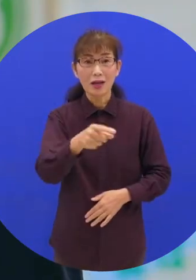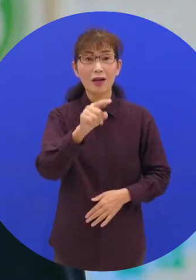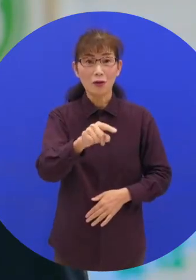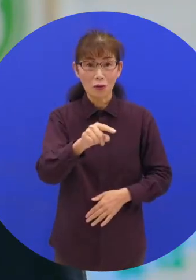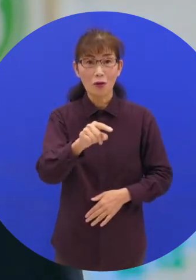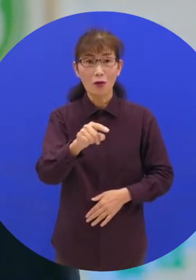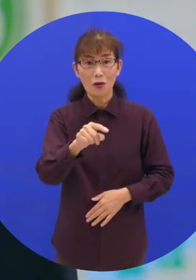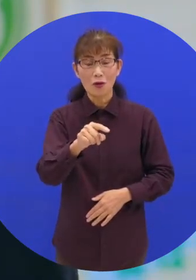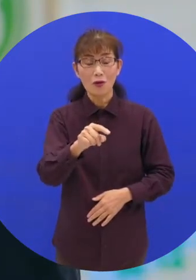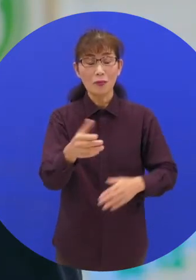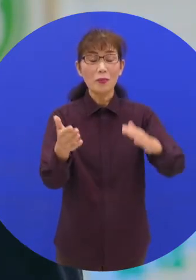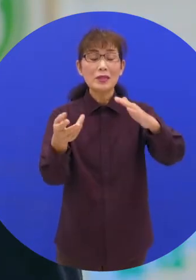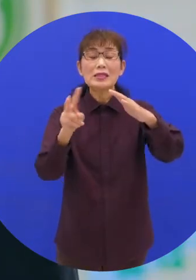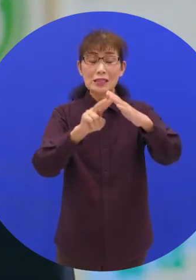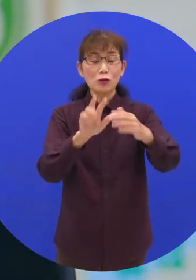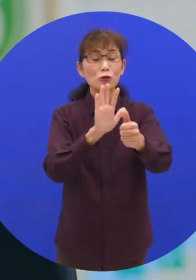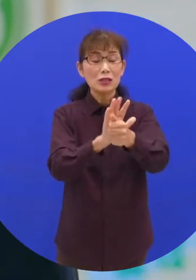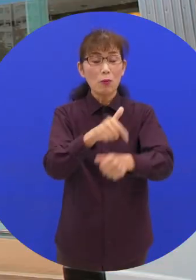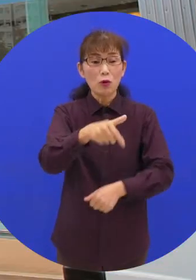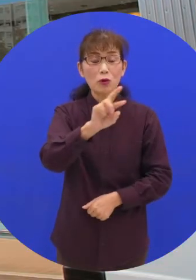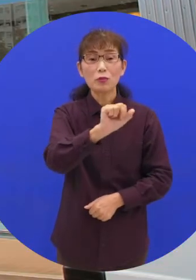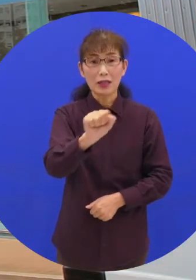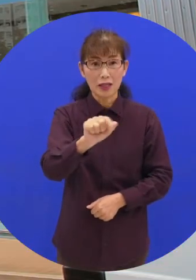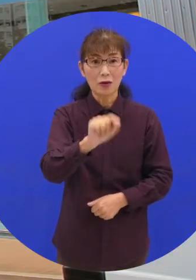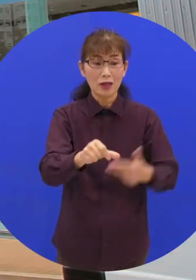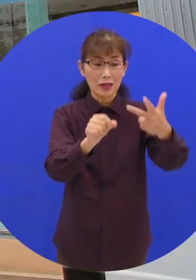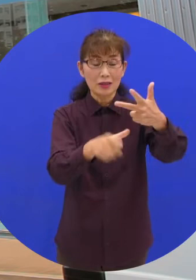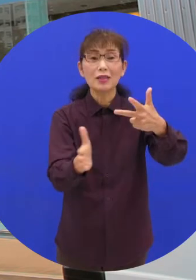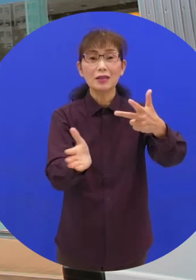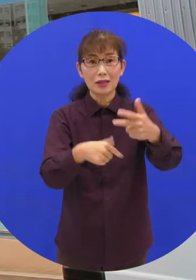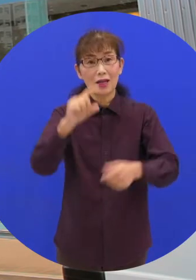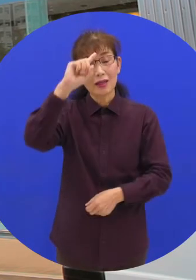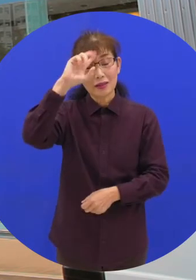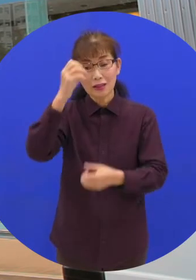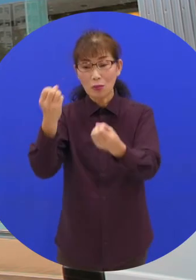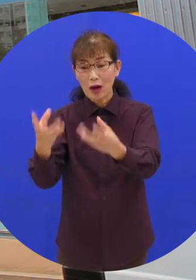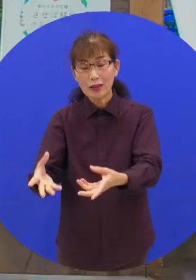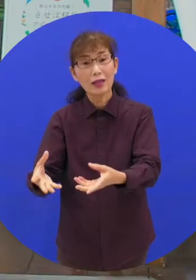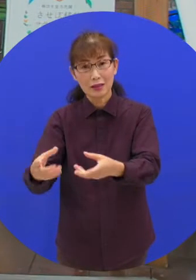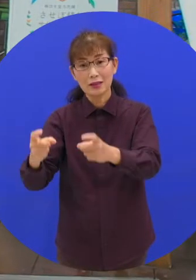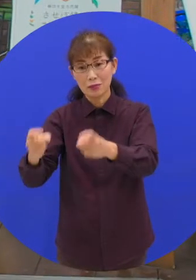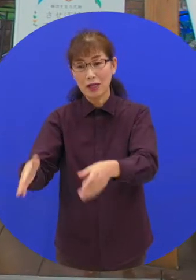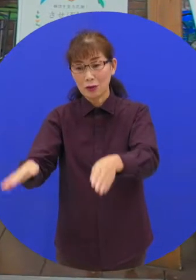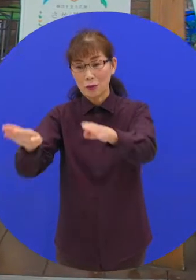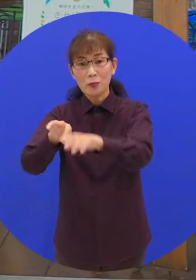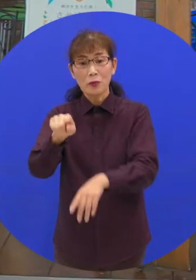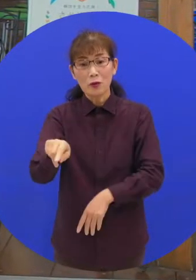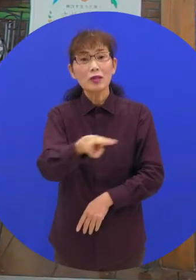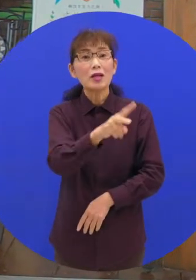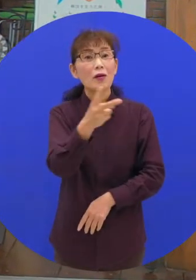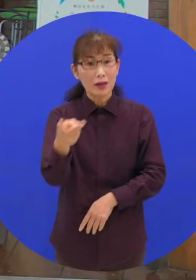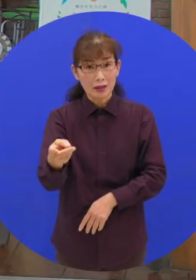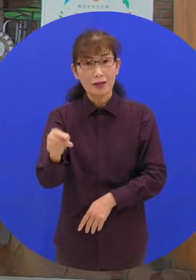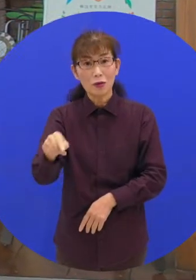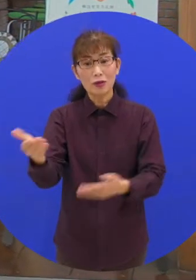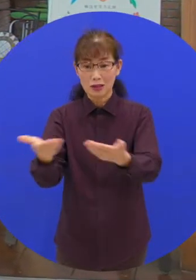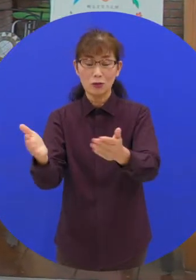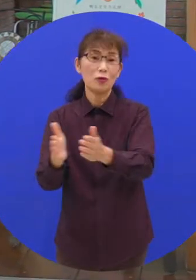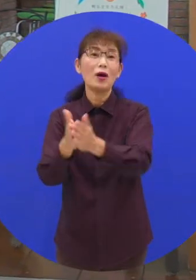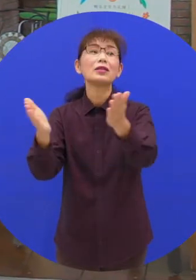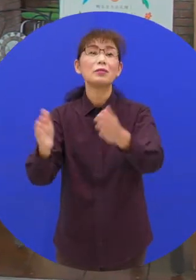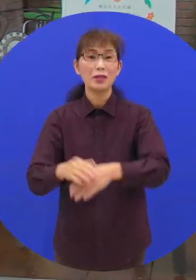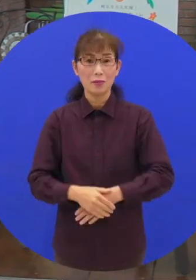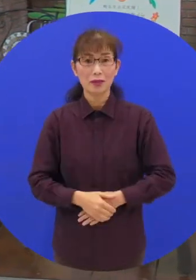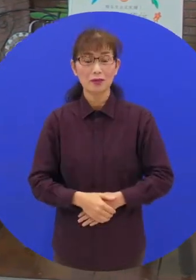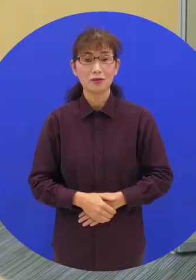相談窓口、移住サポートプラザが7月から佐世保港に隣接する新港ターミナルに移動し業務を開始